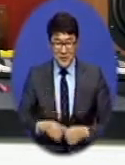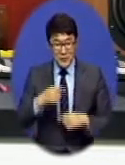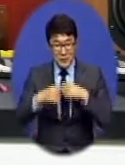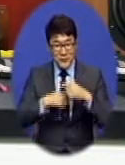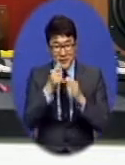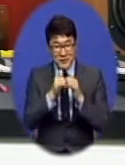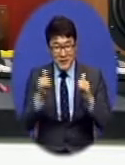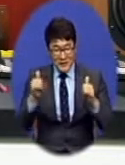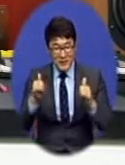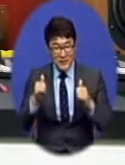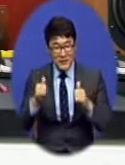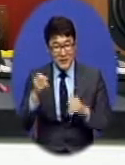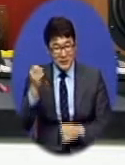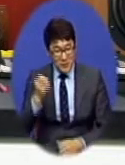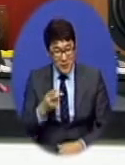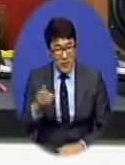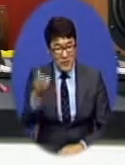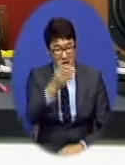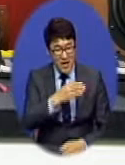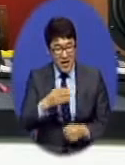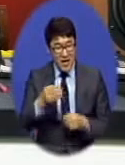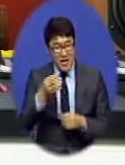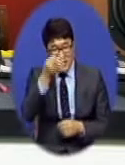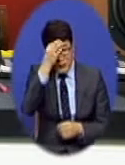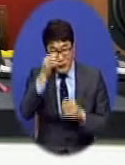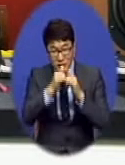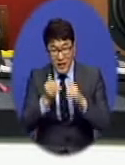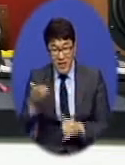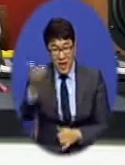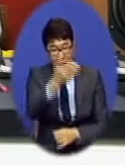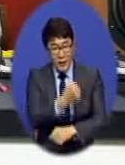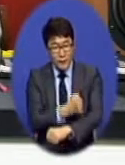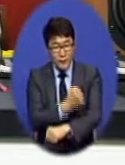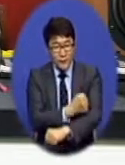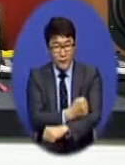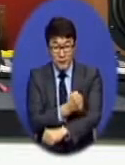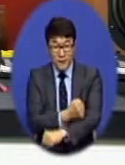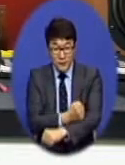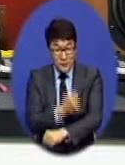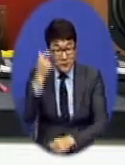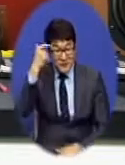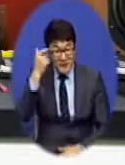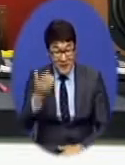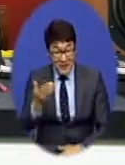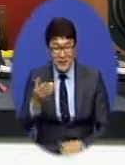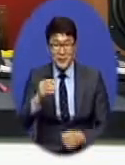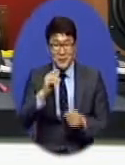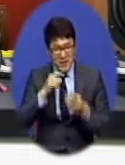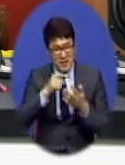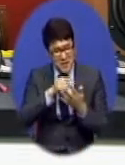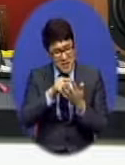반갑습니다. 네, 반갑습니다. 선생님들 다 수고하시지요. 아이고, 수고하시지요. 감사합니다. 저희